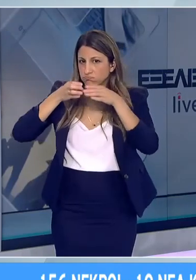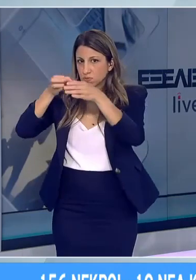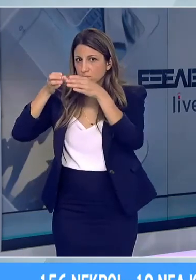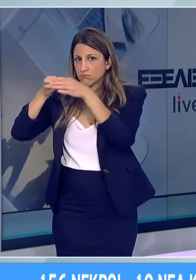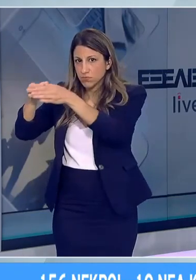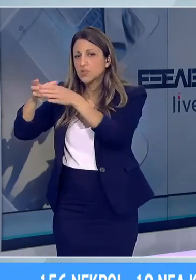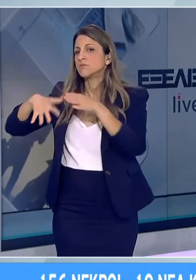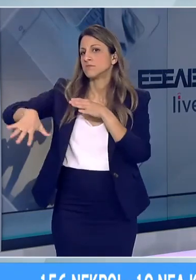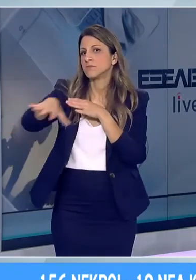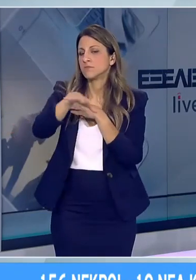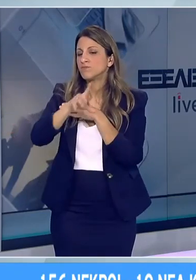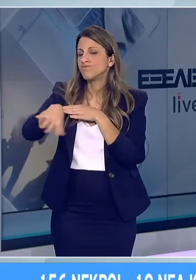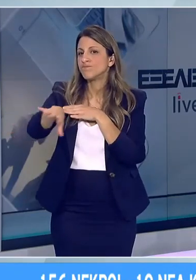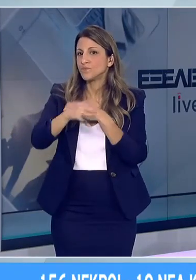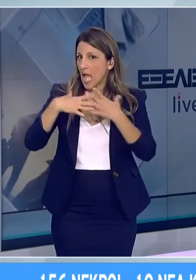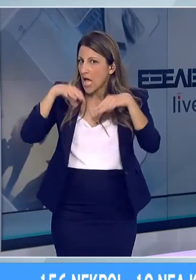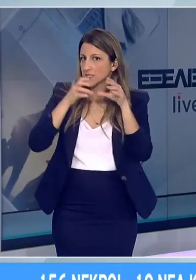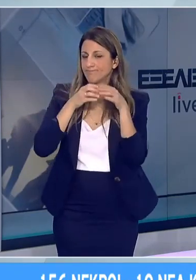σε δράσεις και σε αυτές τις